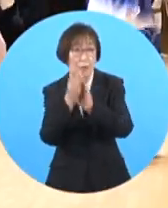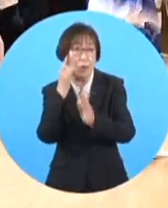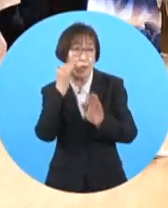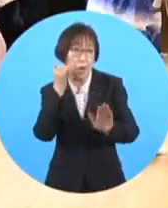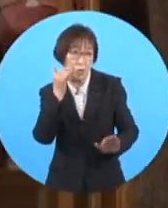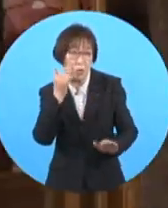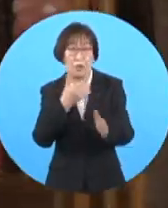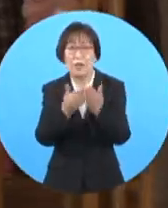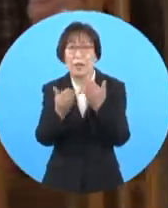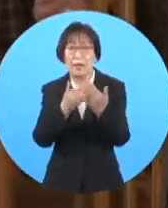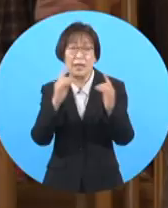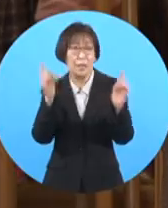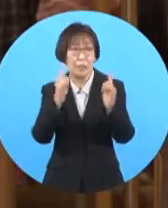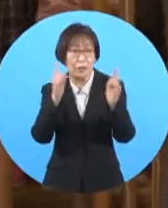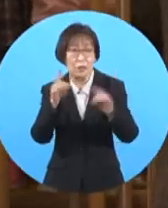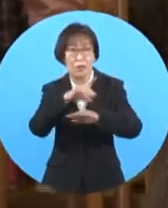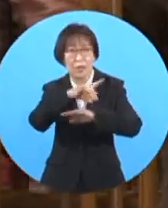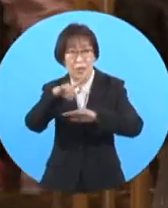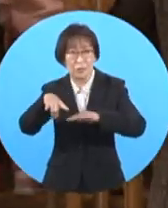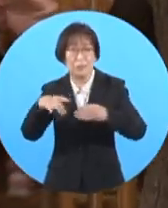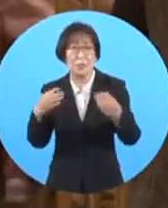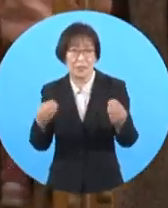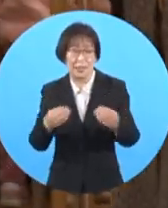体験イベントを企画しました。